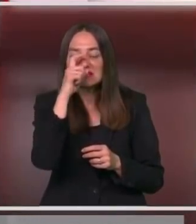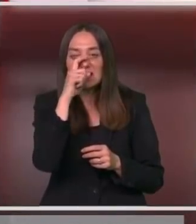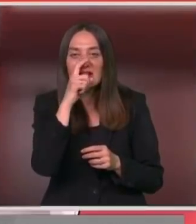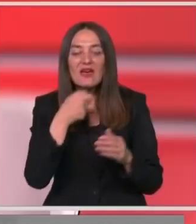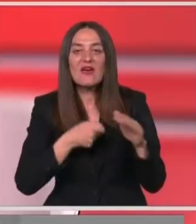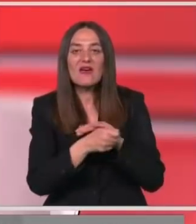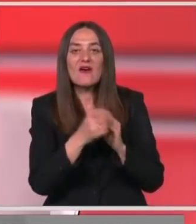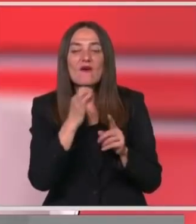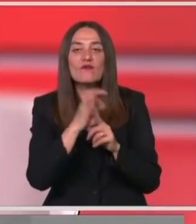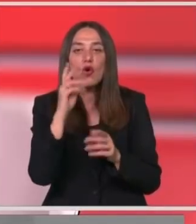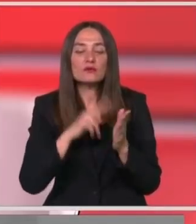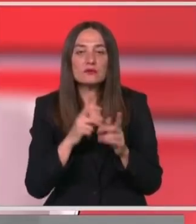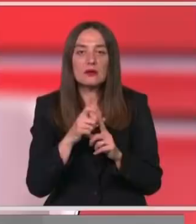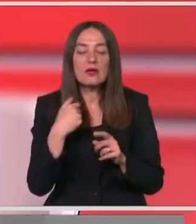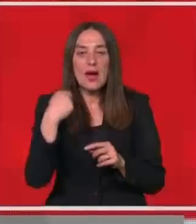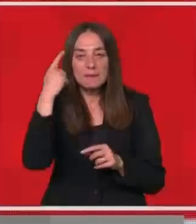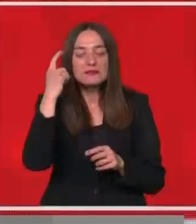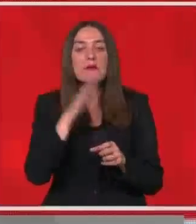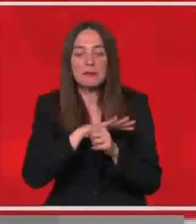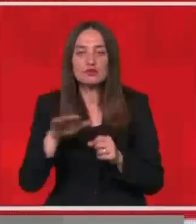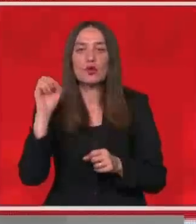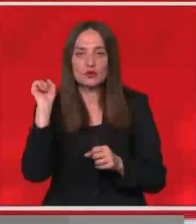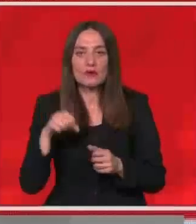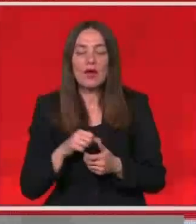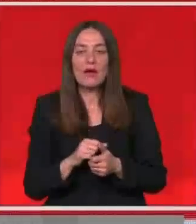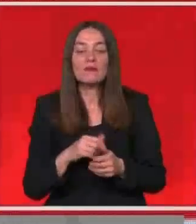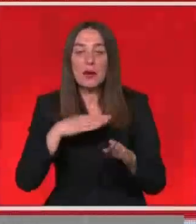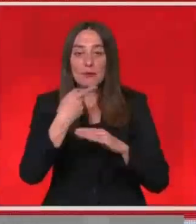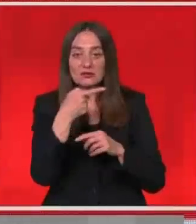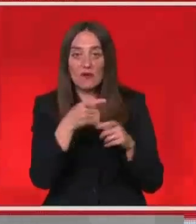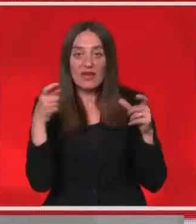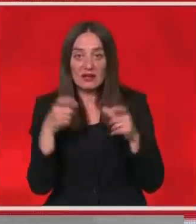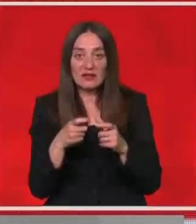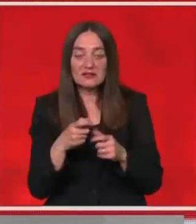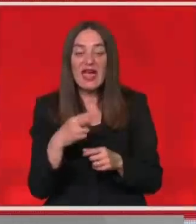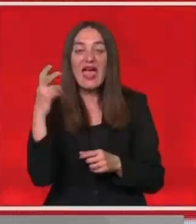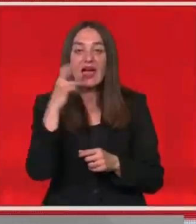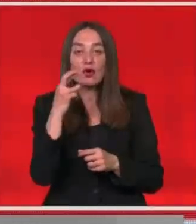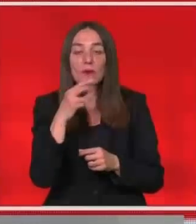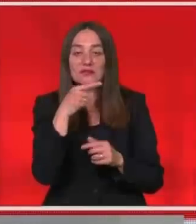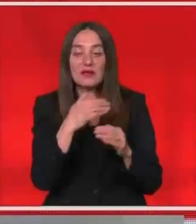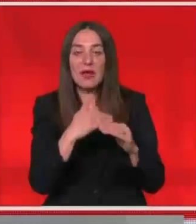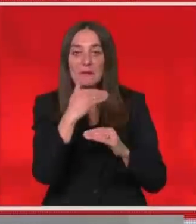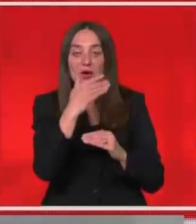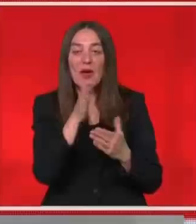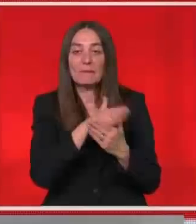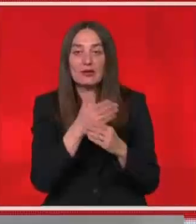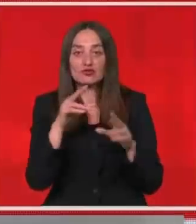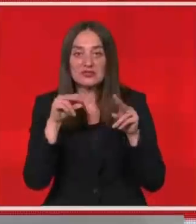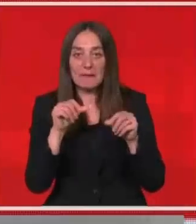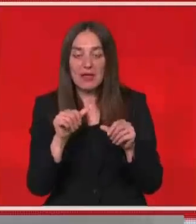fondovi? Ja mislim da apsolutno da. Dakle, nakon ove krize, ekonomski taj poredak među